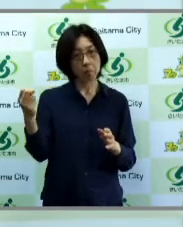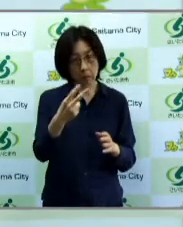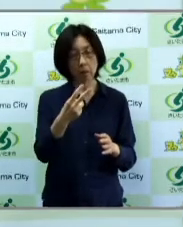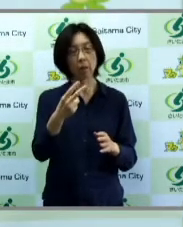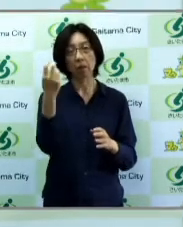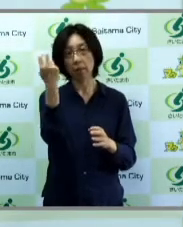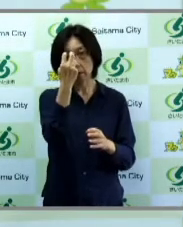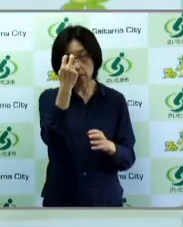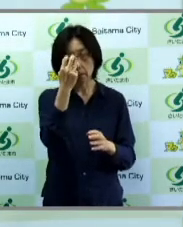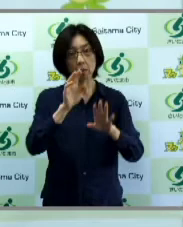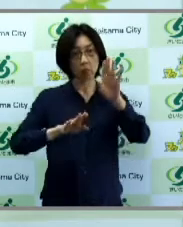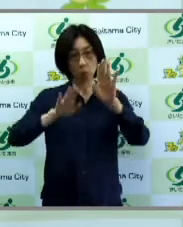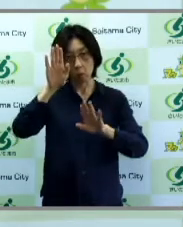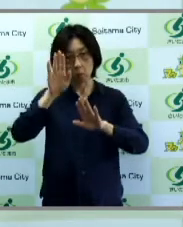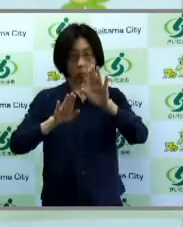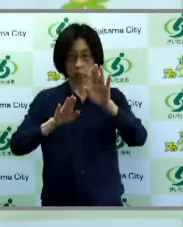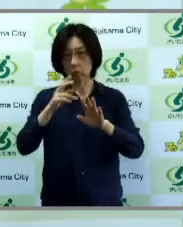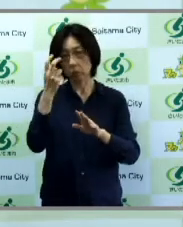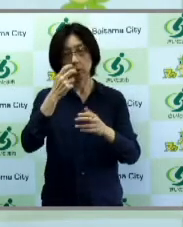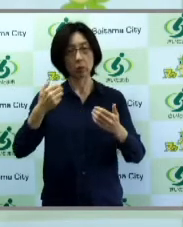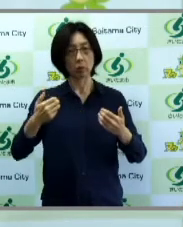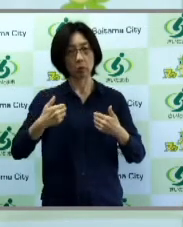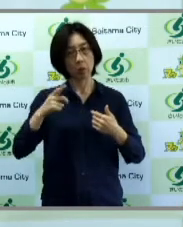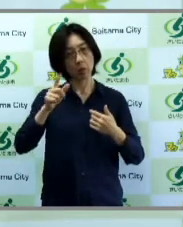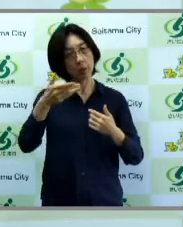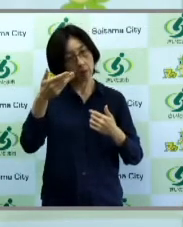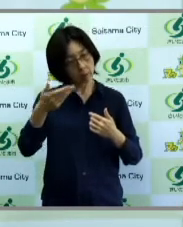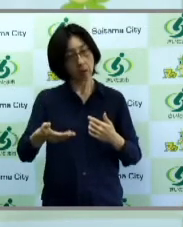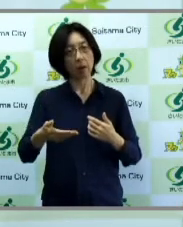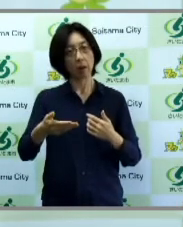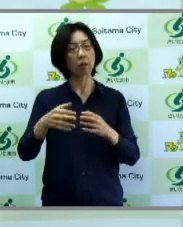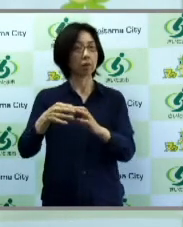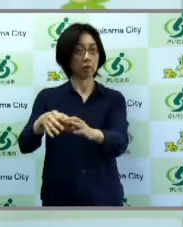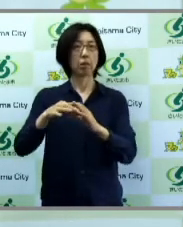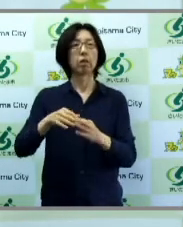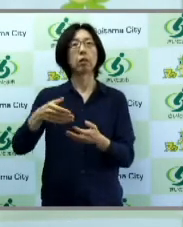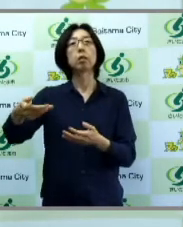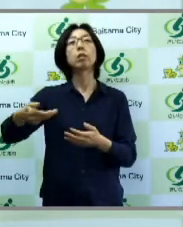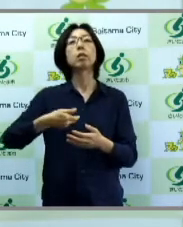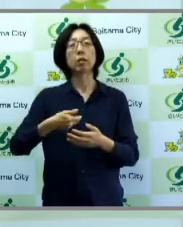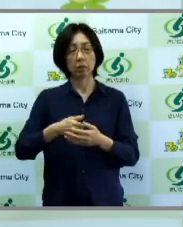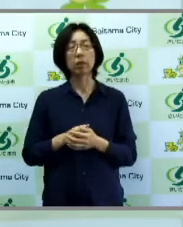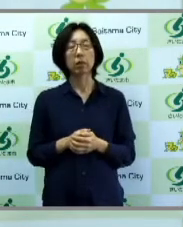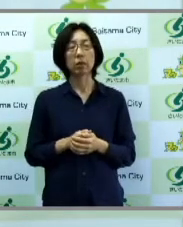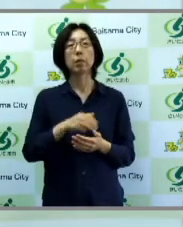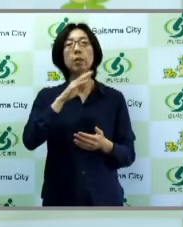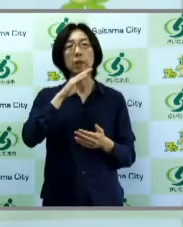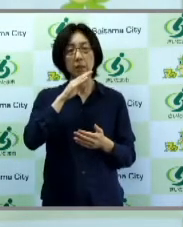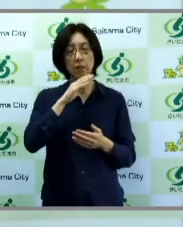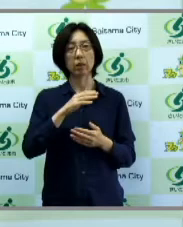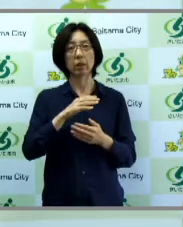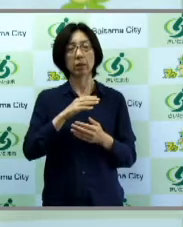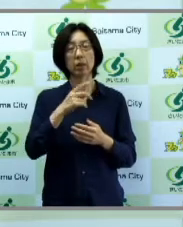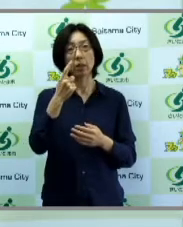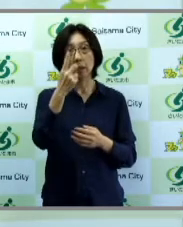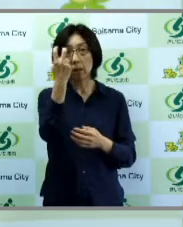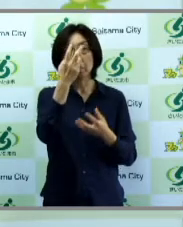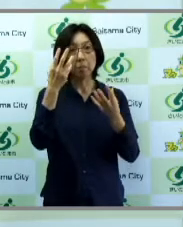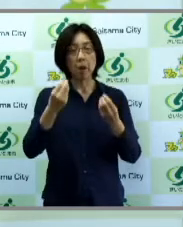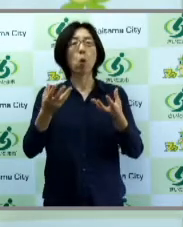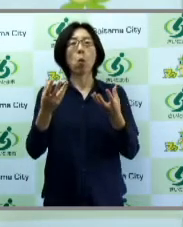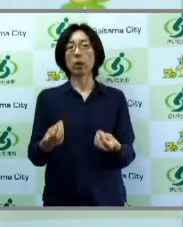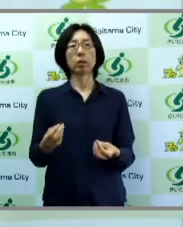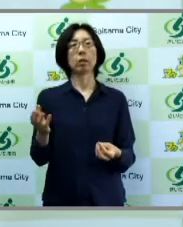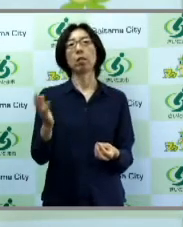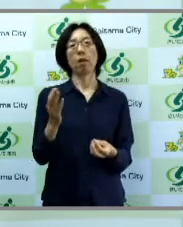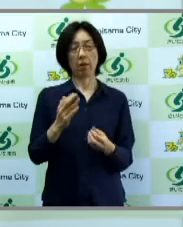ではご案内通りならないわけでございます。現時点での状況は当然